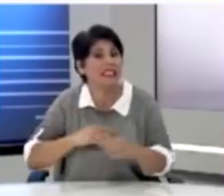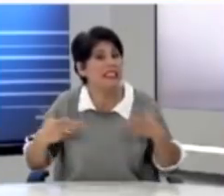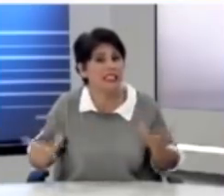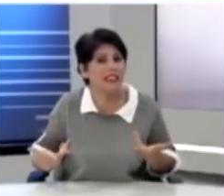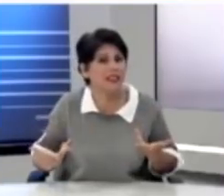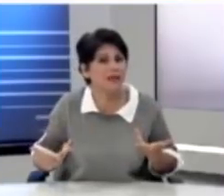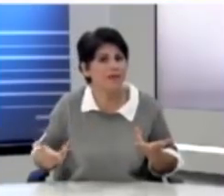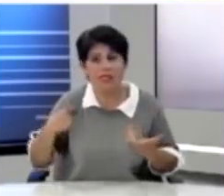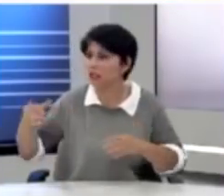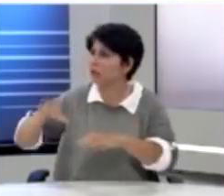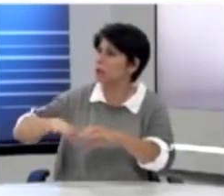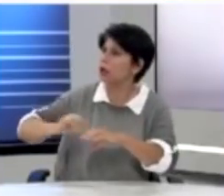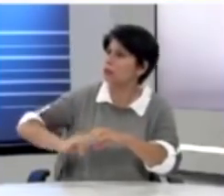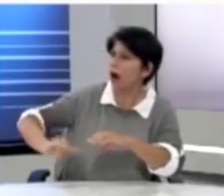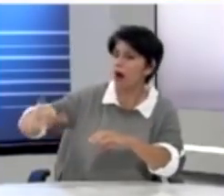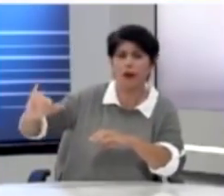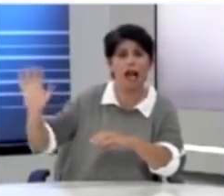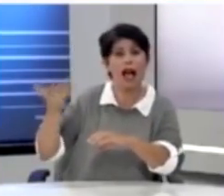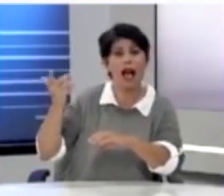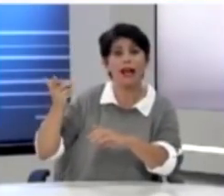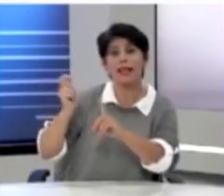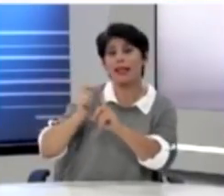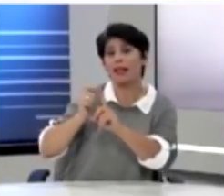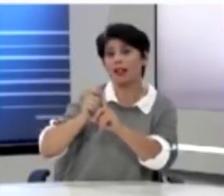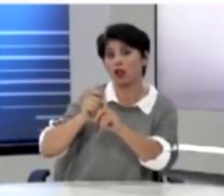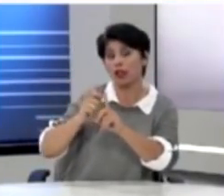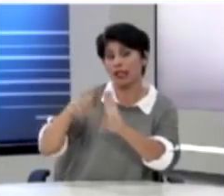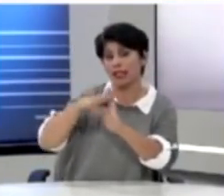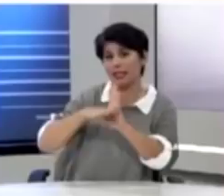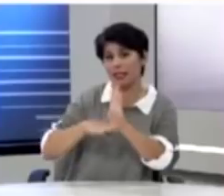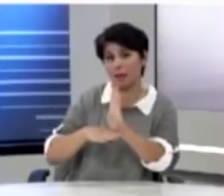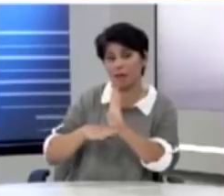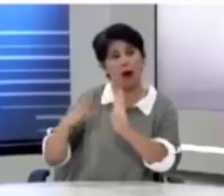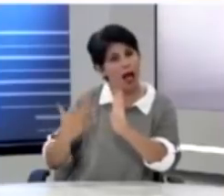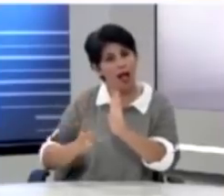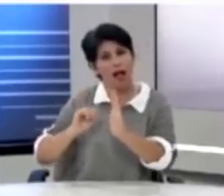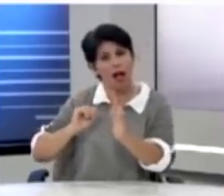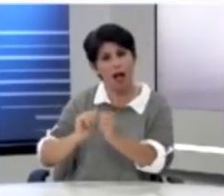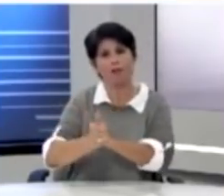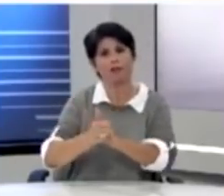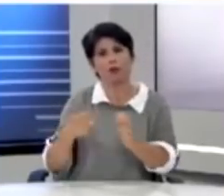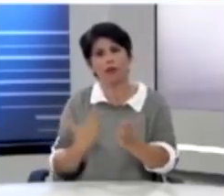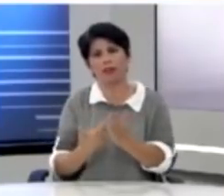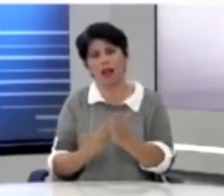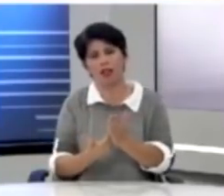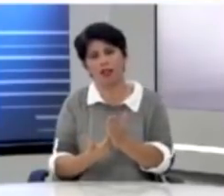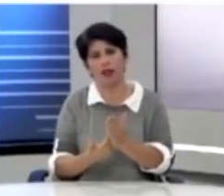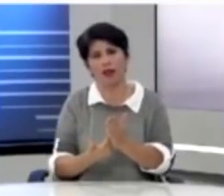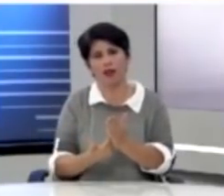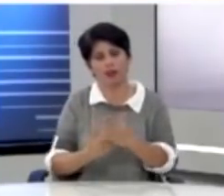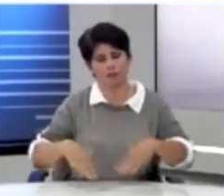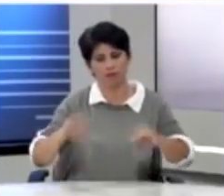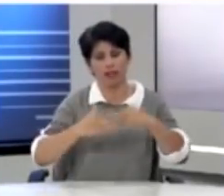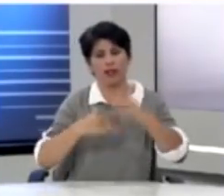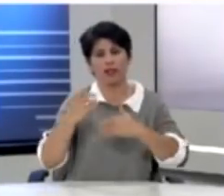περιοχή της χώρας, αν τα ηλεκτρονικά σας συστήματα δίνουν αυτόματα άδειες για ίδρυση